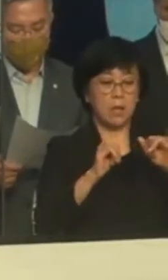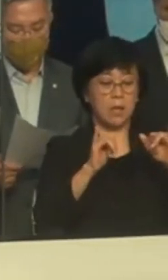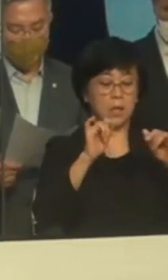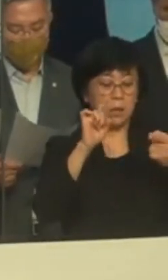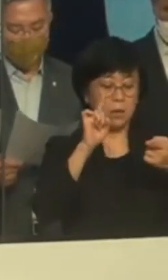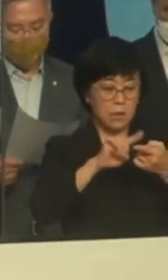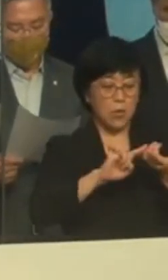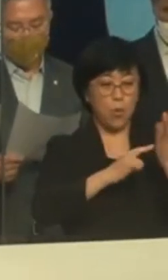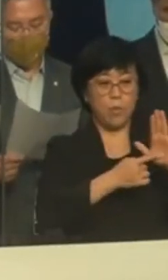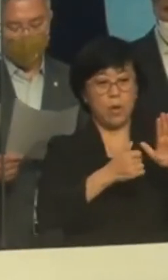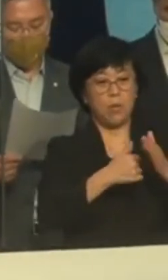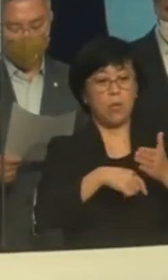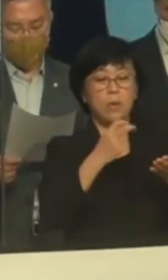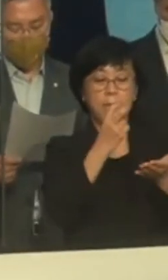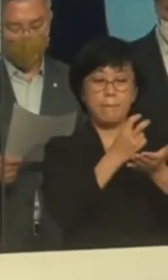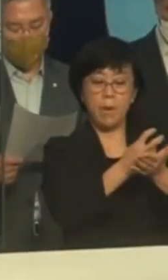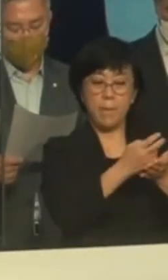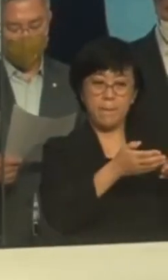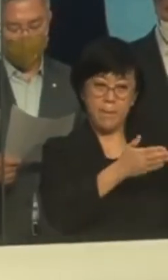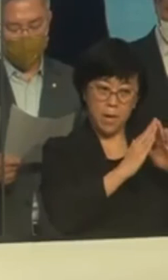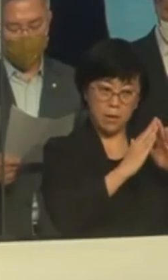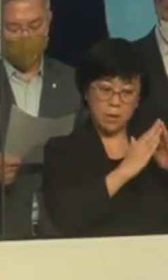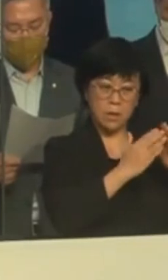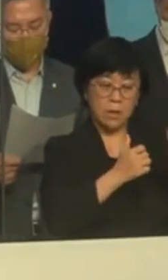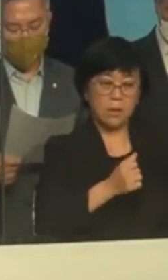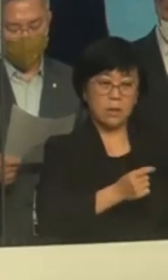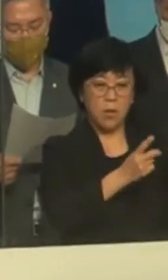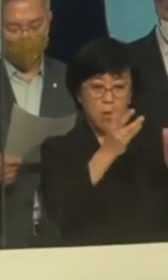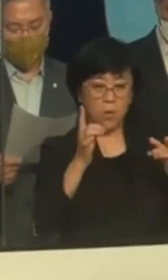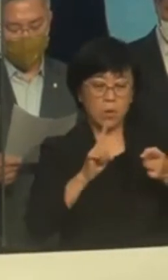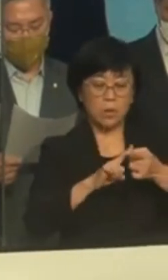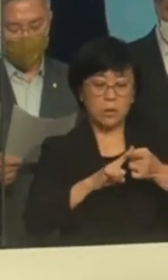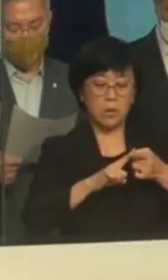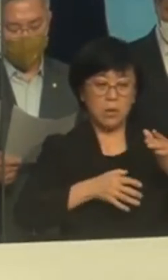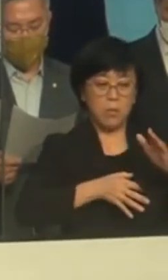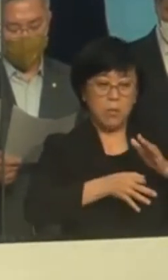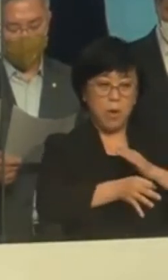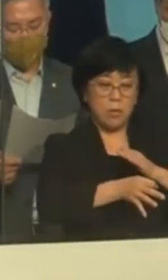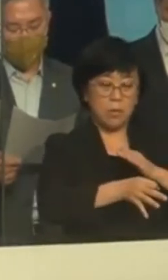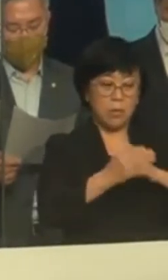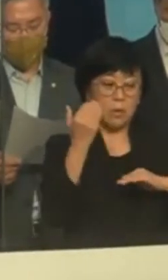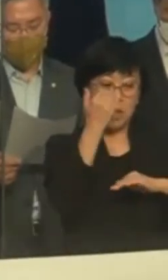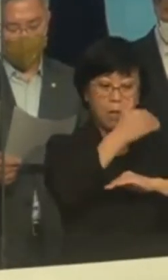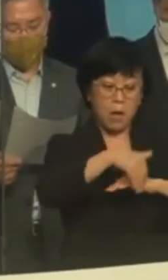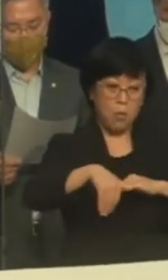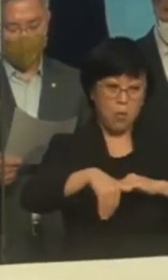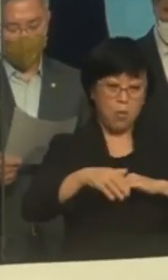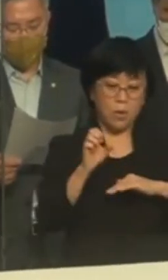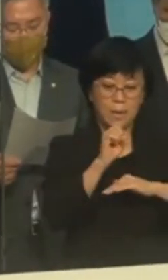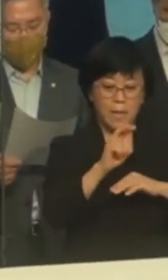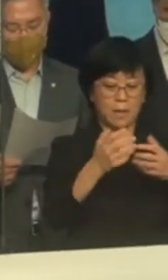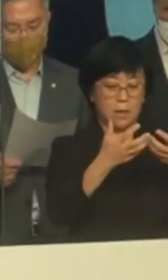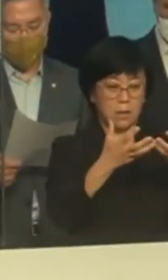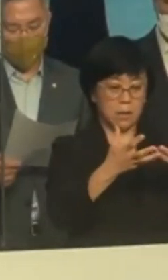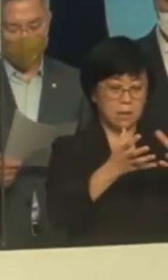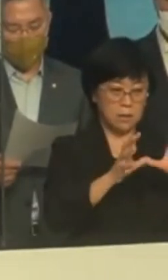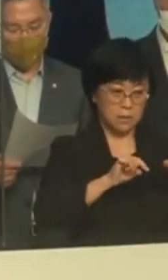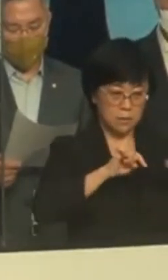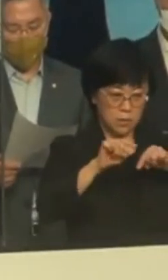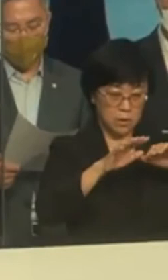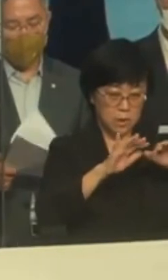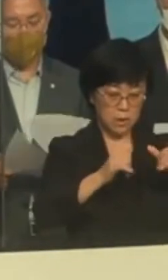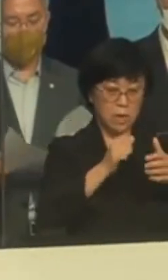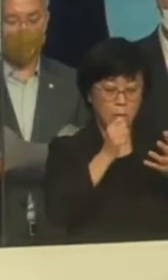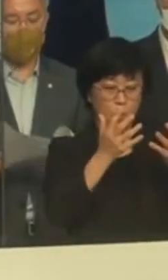결국은 입법을 위한 여론 수장 과정을 입법론이라는 프레임으로 기획하여 야당 정치인을 감옥에 보낸